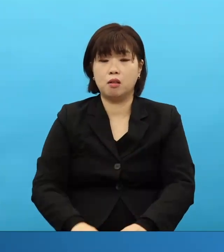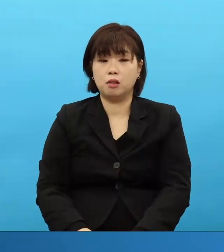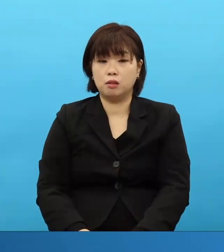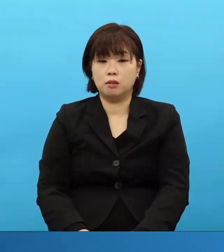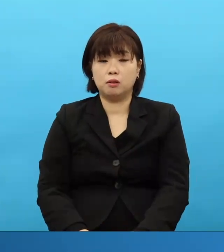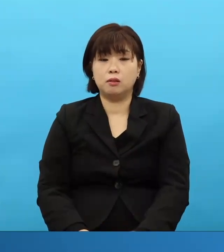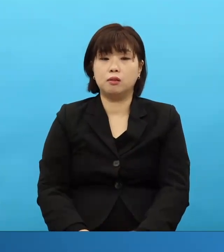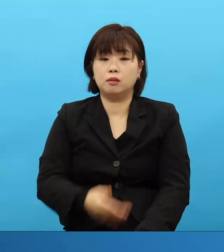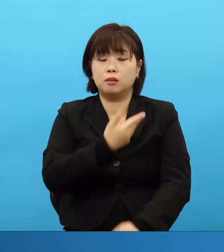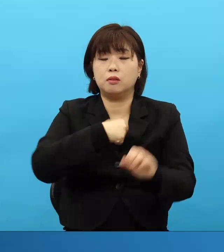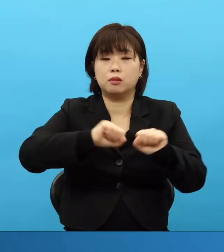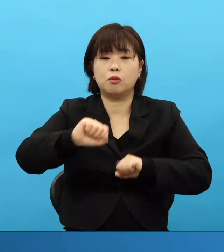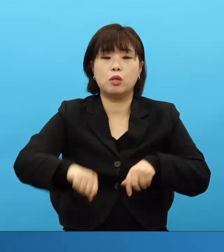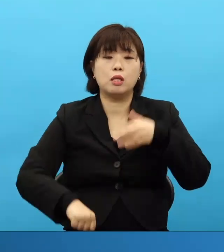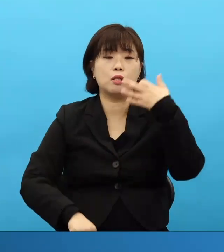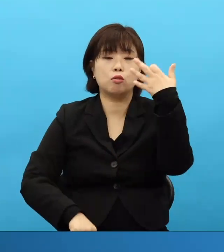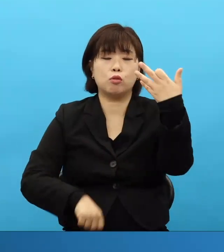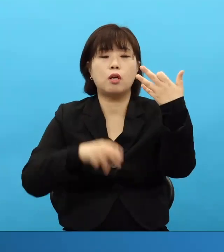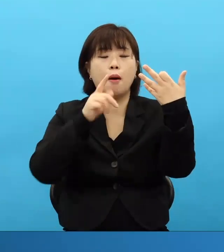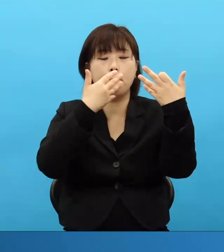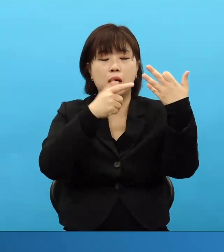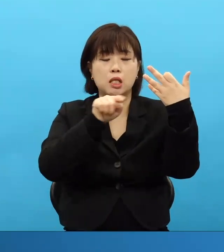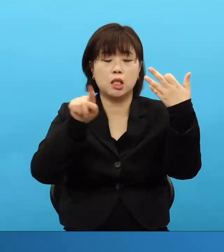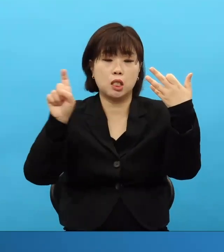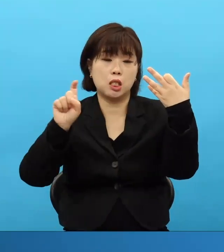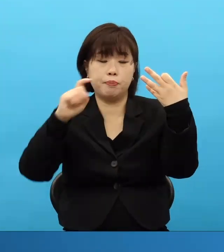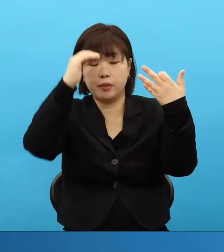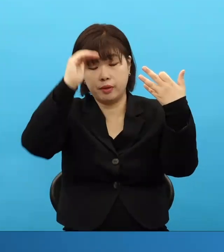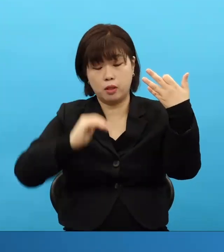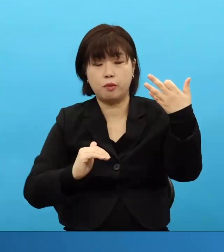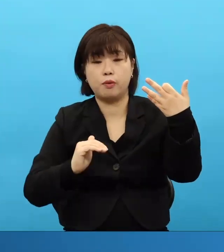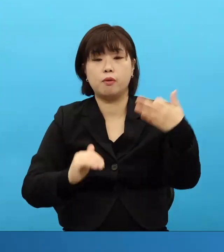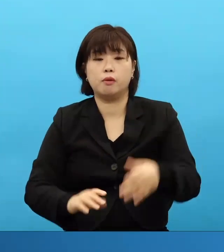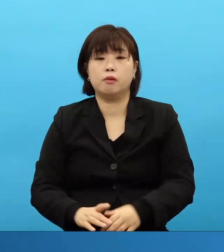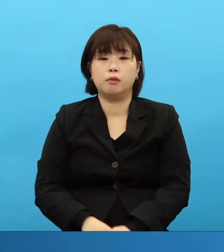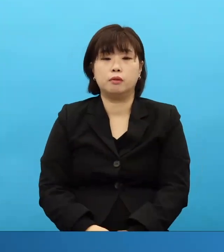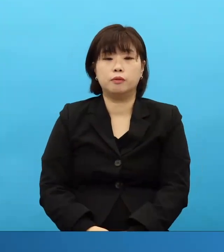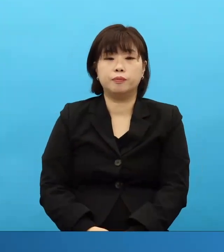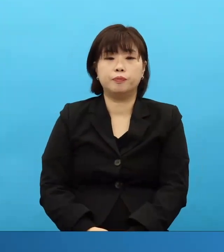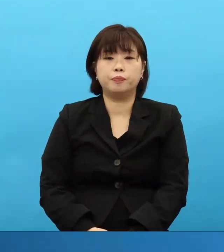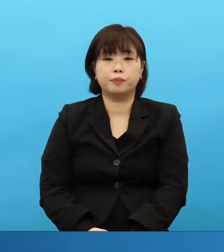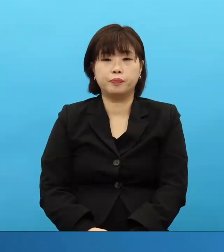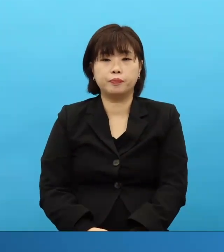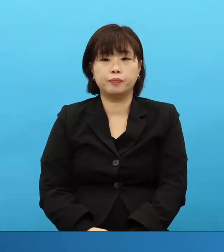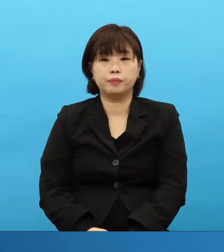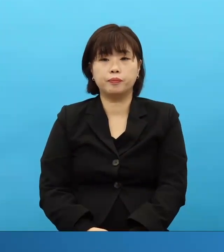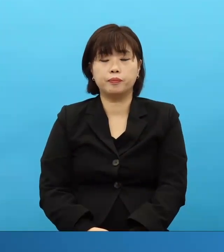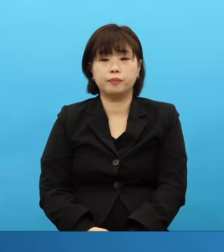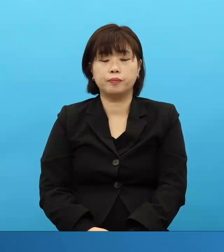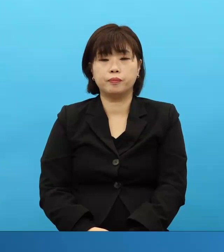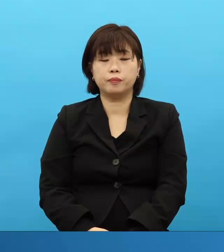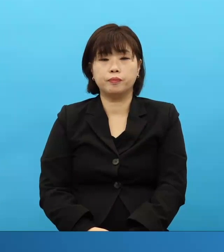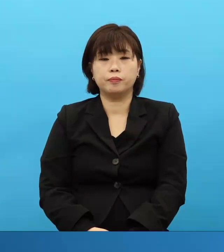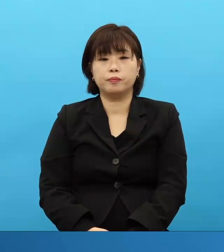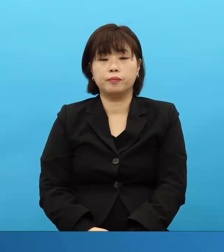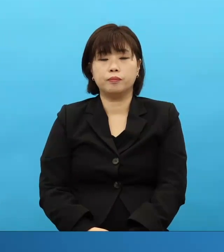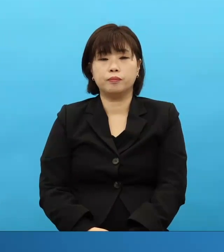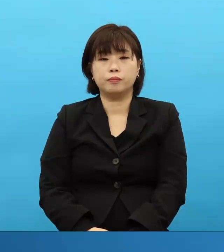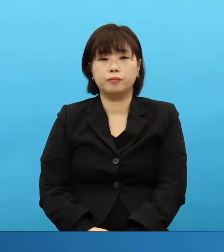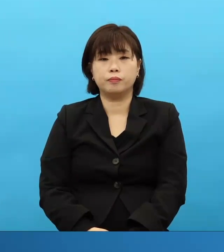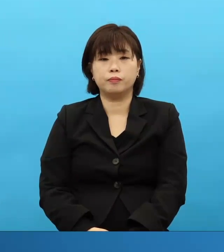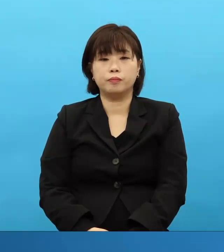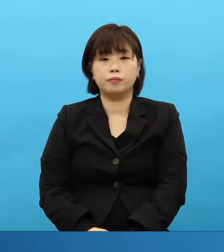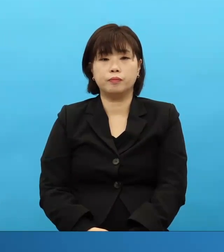사도행전 19장 8절 10절에도요. Even in Acts 19, verses 8 through 10. 하나님이 아주